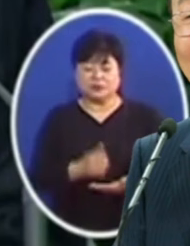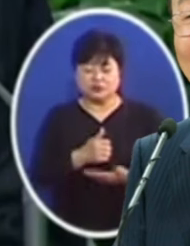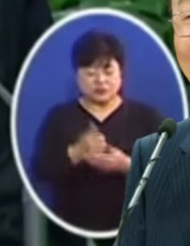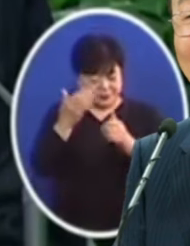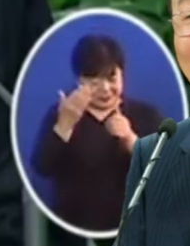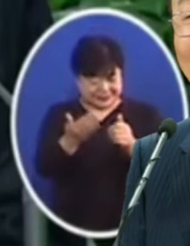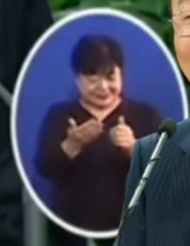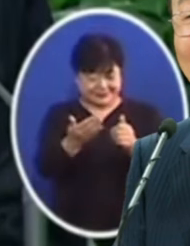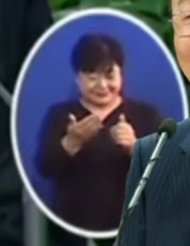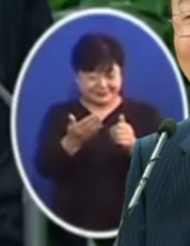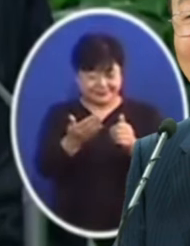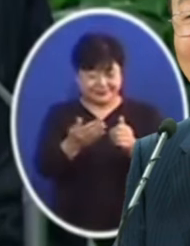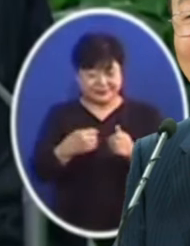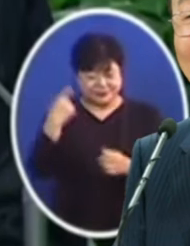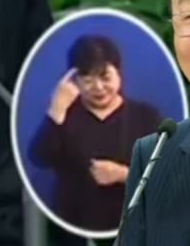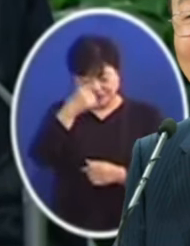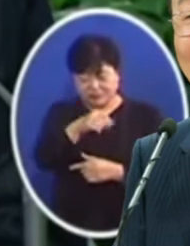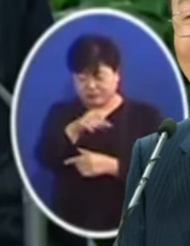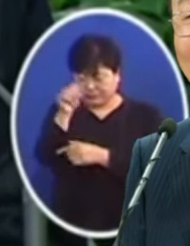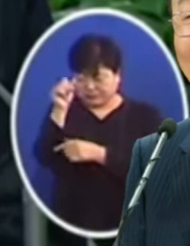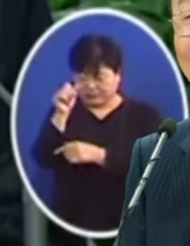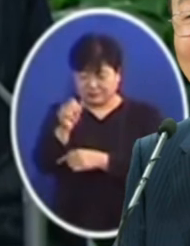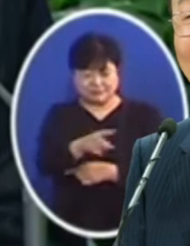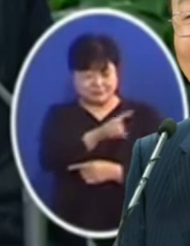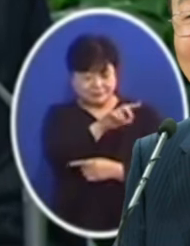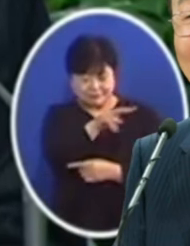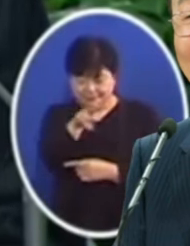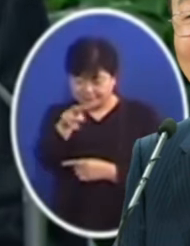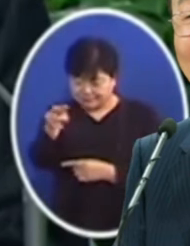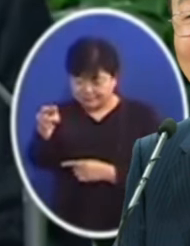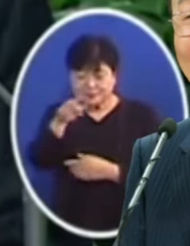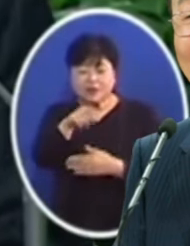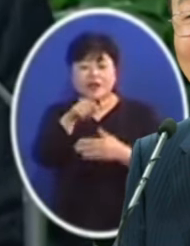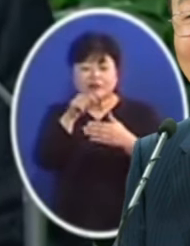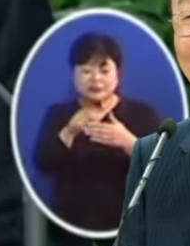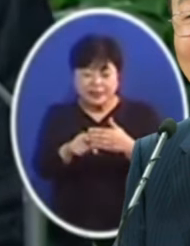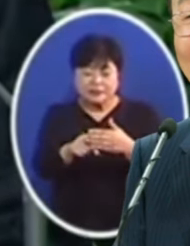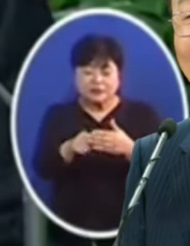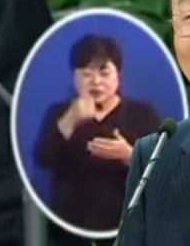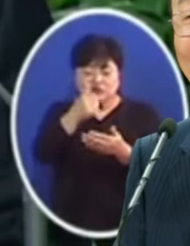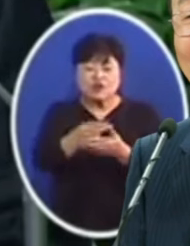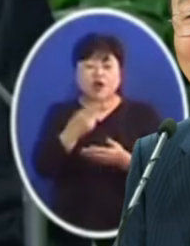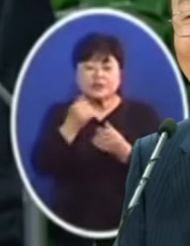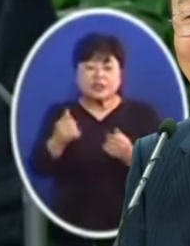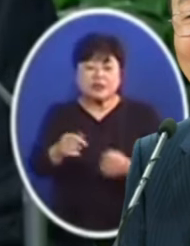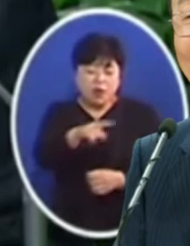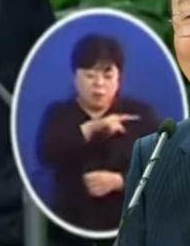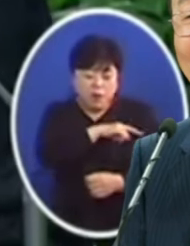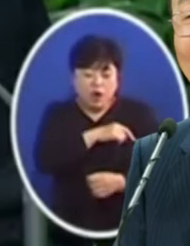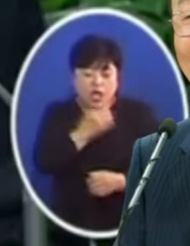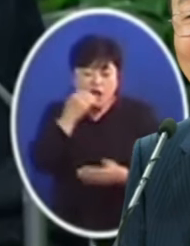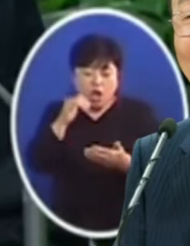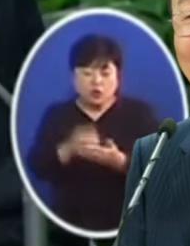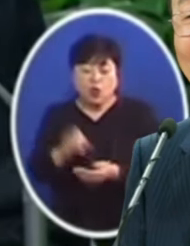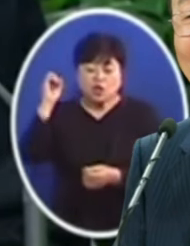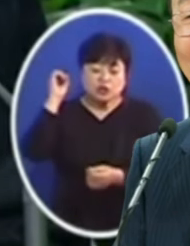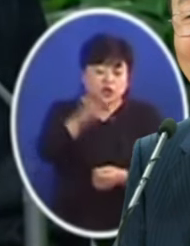주님께서 얼굴을 드시고 한 사람 한 사람 보시고 너희 가운데 죄 없는 사람이 먼저 돌로